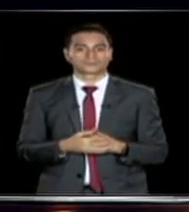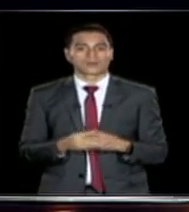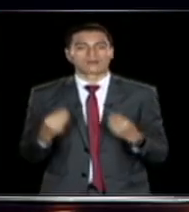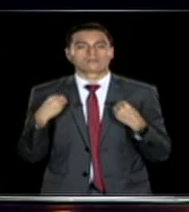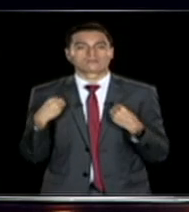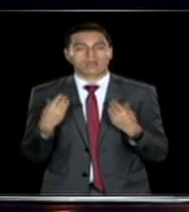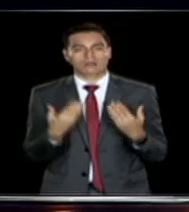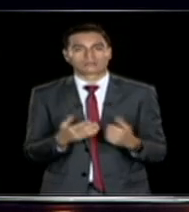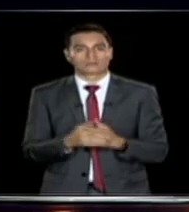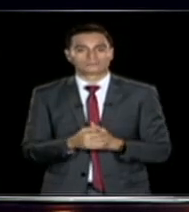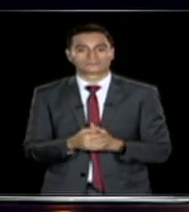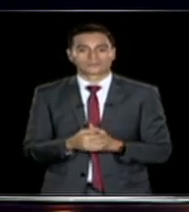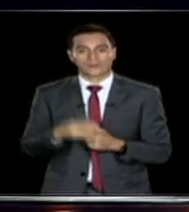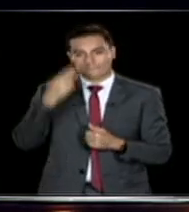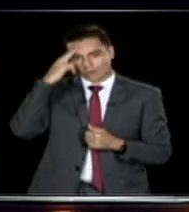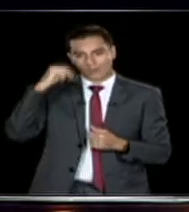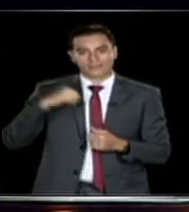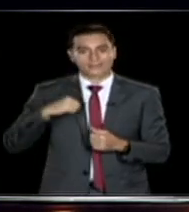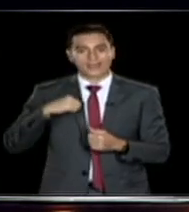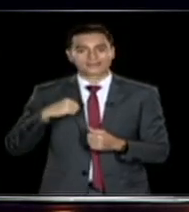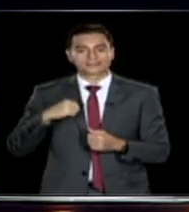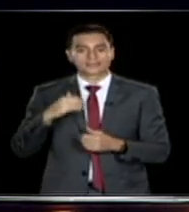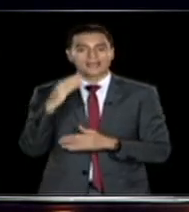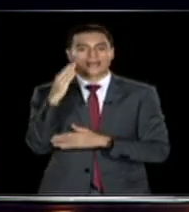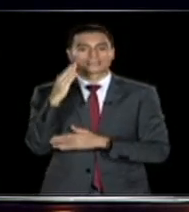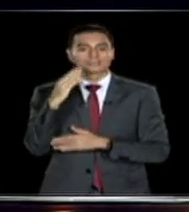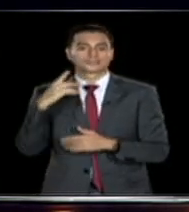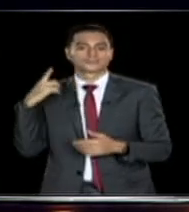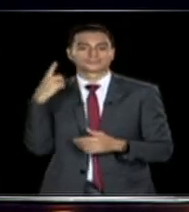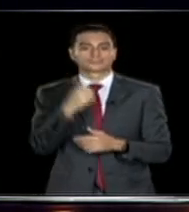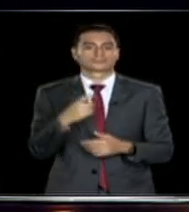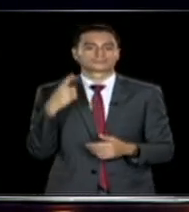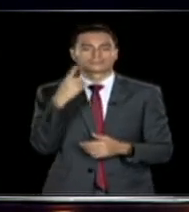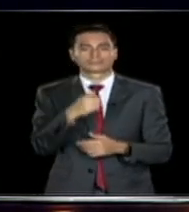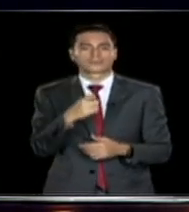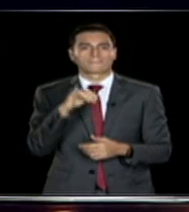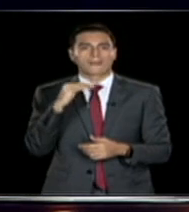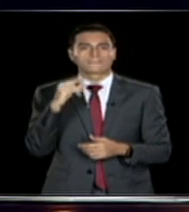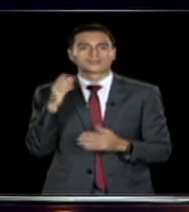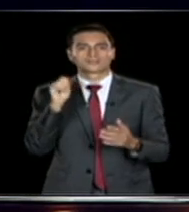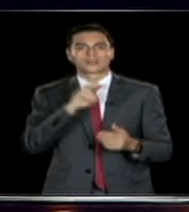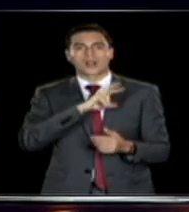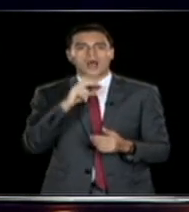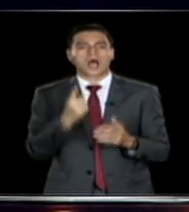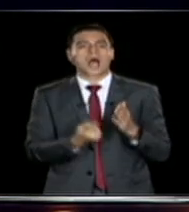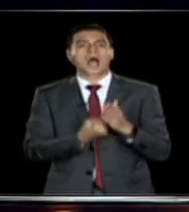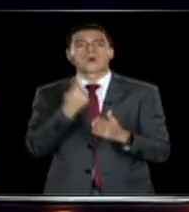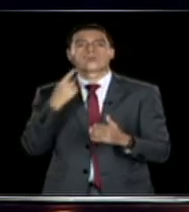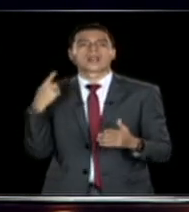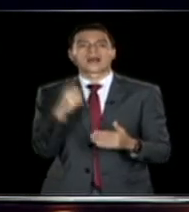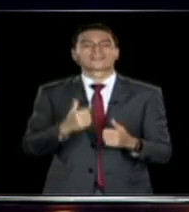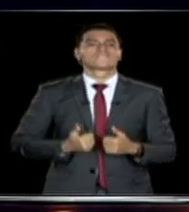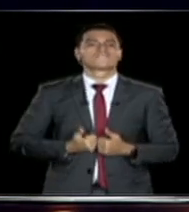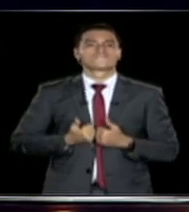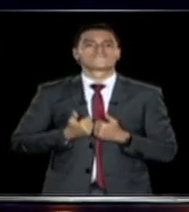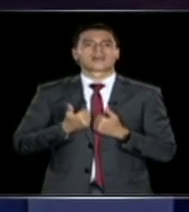رياضة، ما هو النادي الذي سجل فيه محمد صلاح أول هدف رسمي